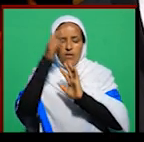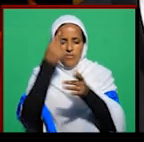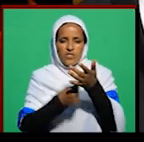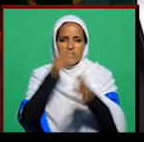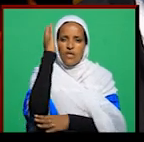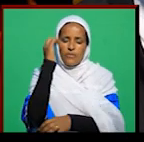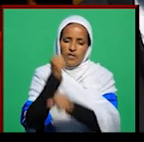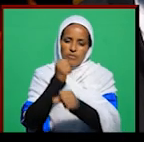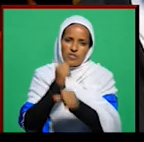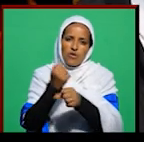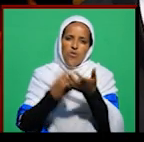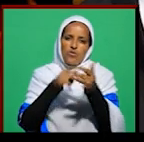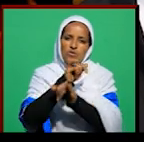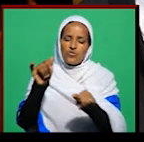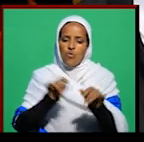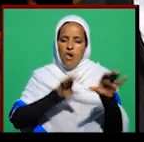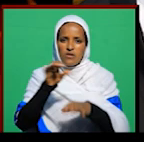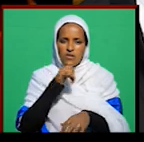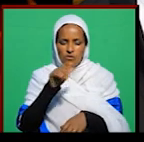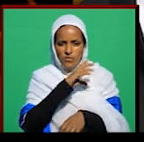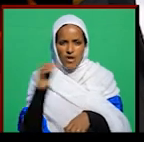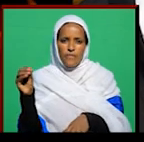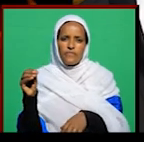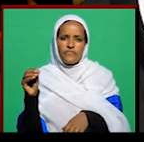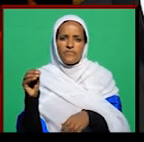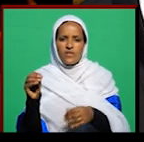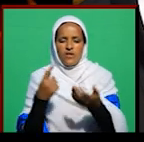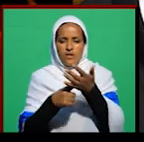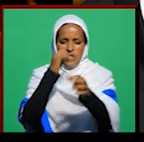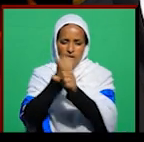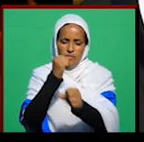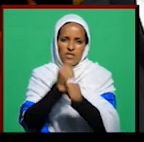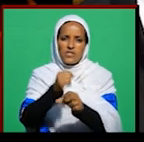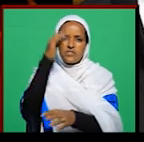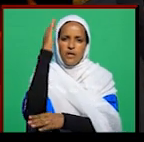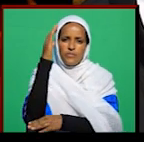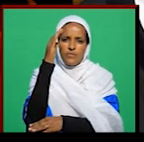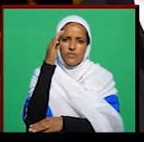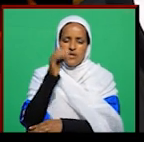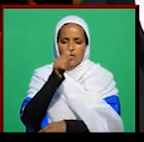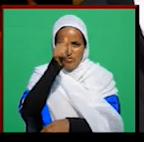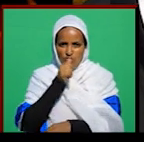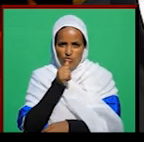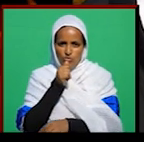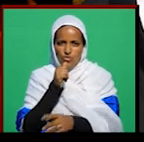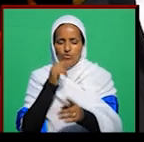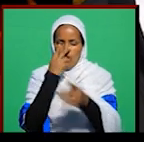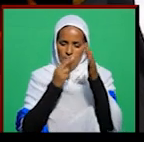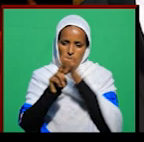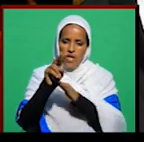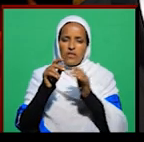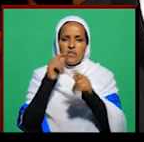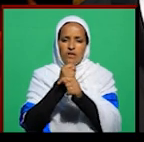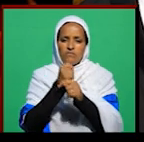እነስላለ እግዚአብሔር ለሚሰራው እንዲሁ አላደረገውምና ነቢይ እግዚአብሔር እስመ ይገብር እግዚአብሔር ዘእንበለ ይክስት ምስጢሮ ለአግብርቲሁ